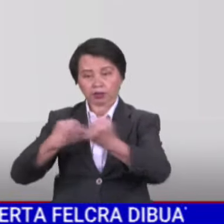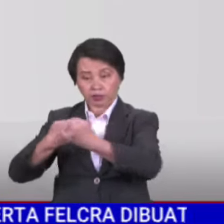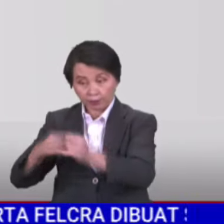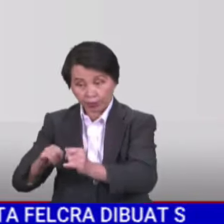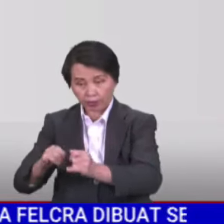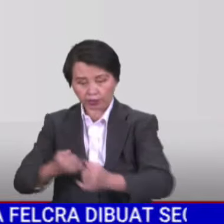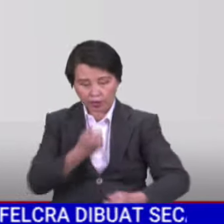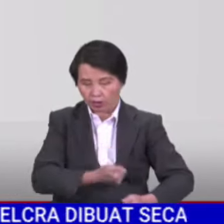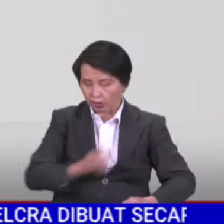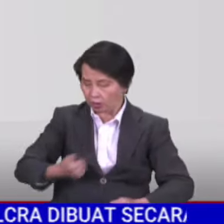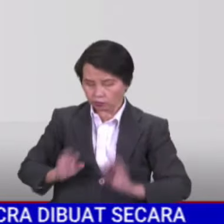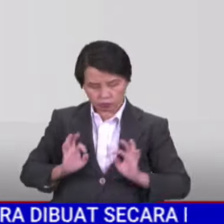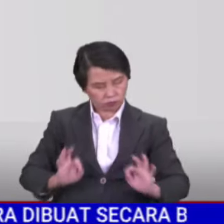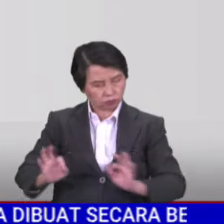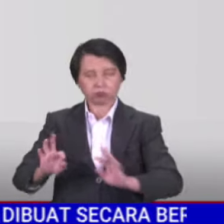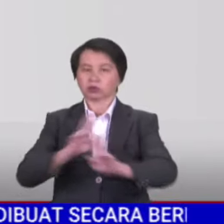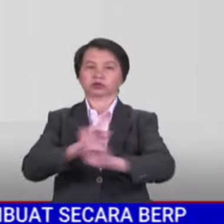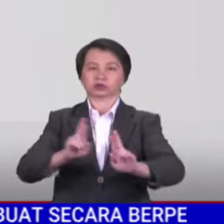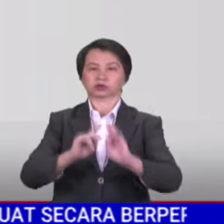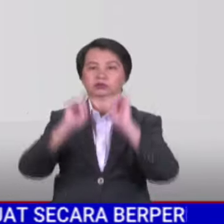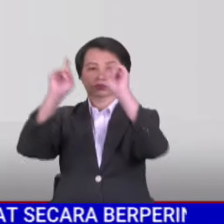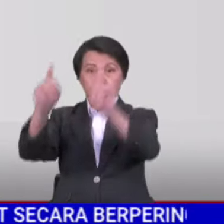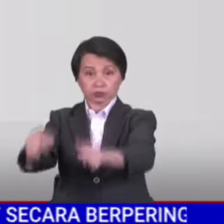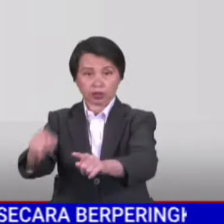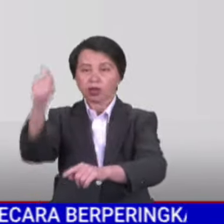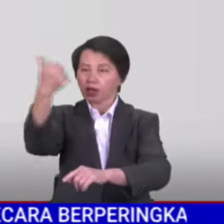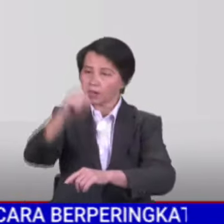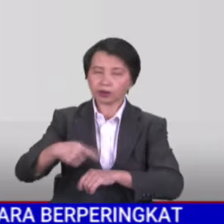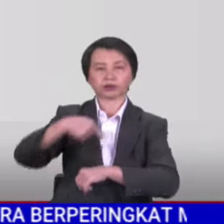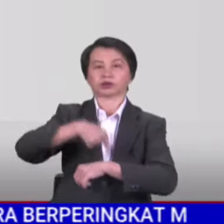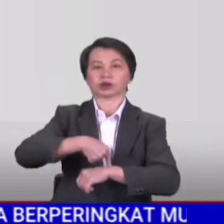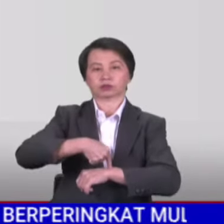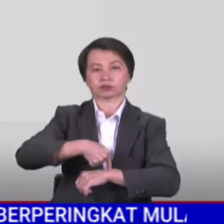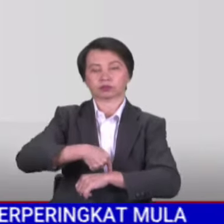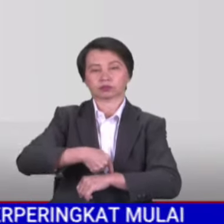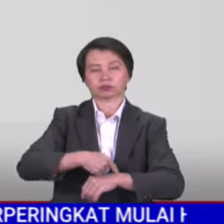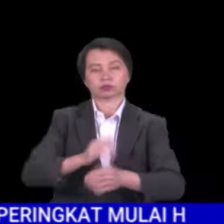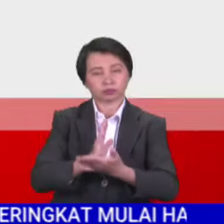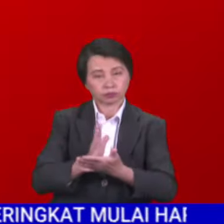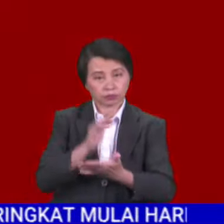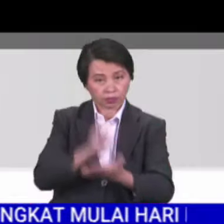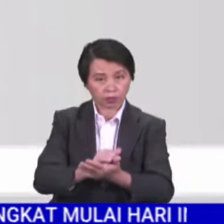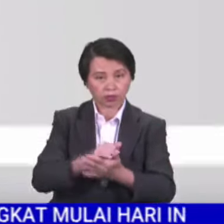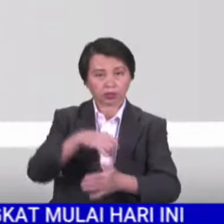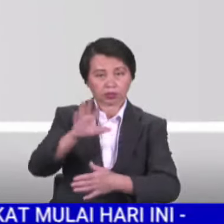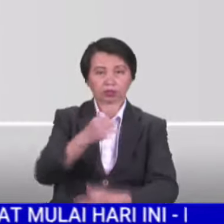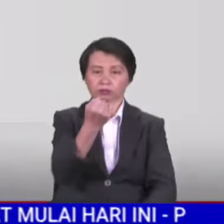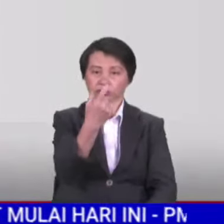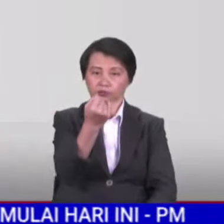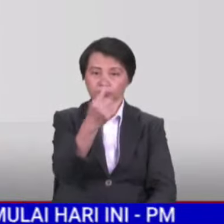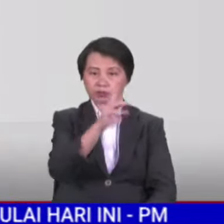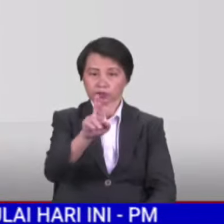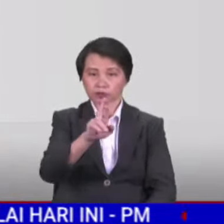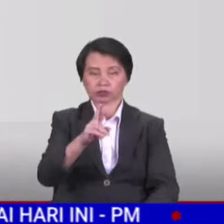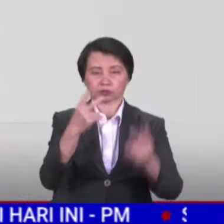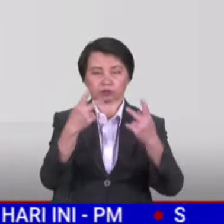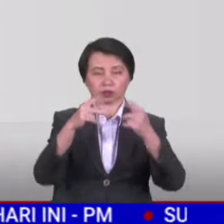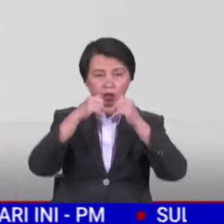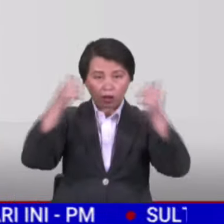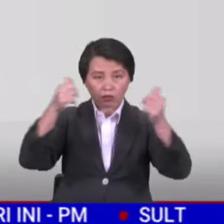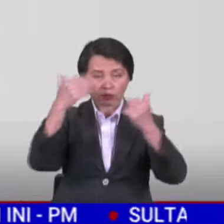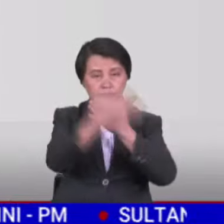serta aset-aset strategik sedia digerakkan pada bila-bila masa. Sementara itu, lebih 11,000 premis awam